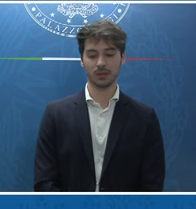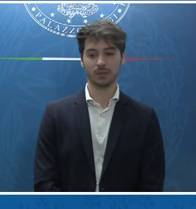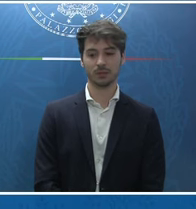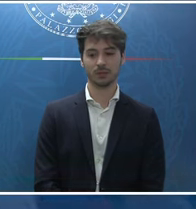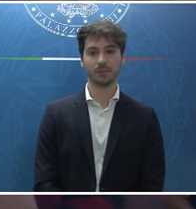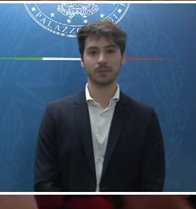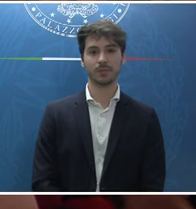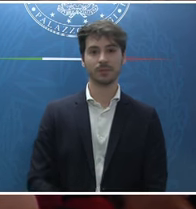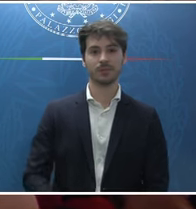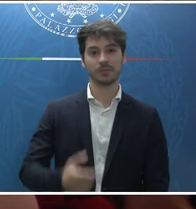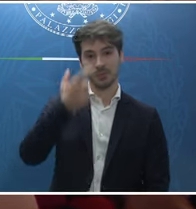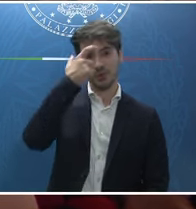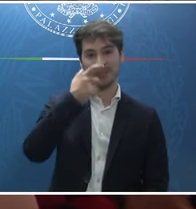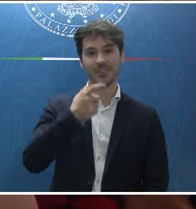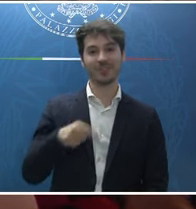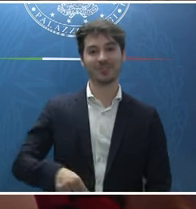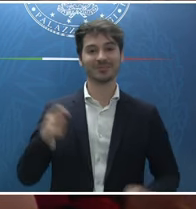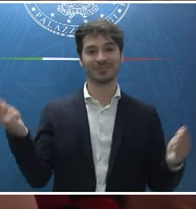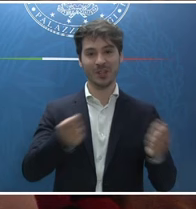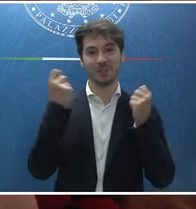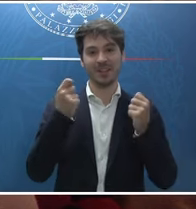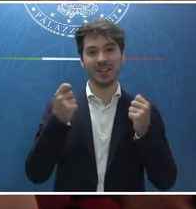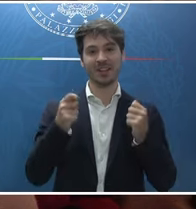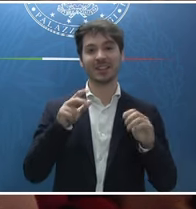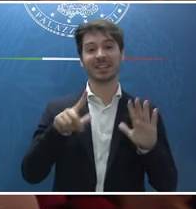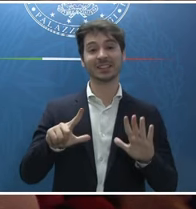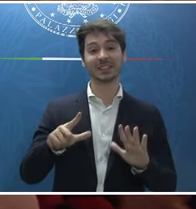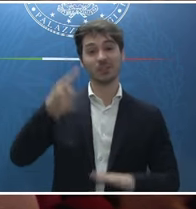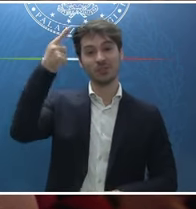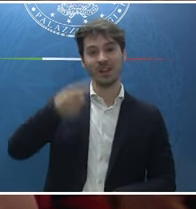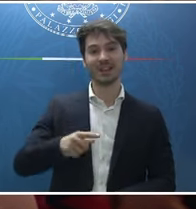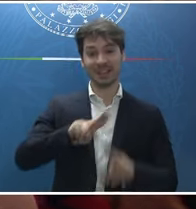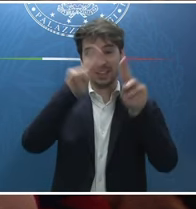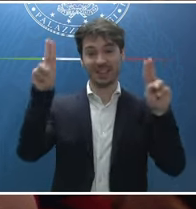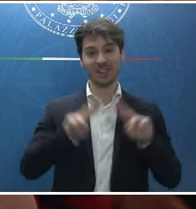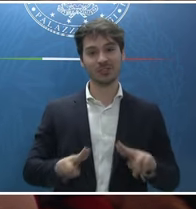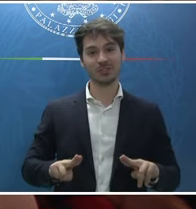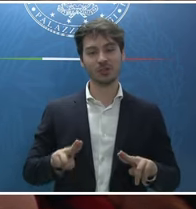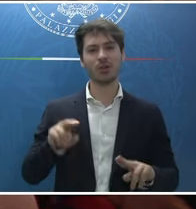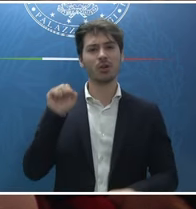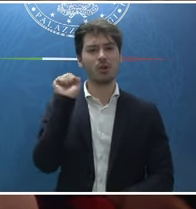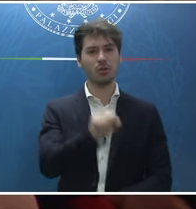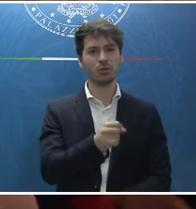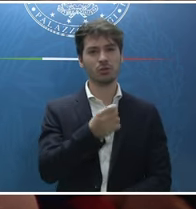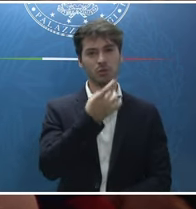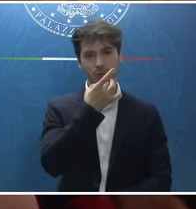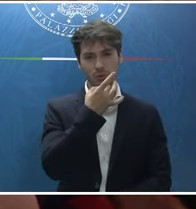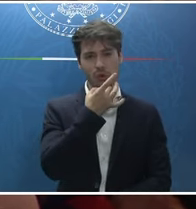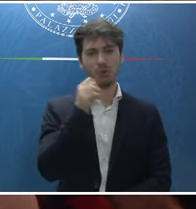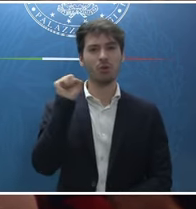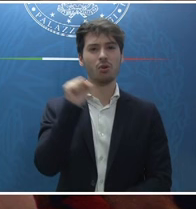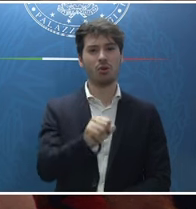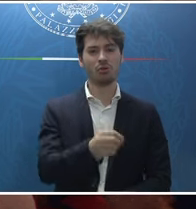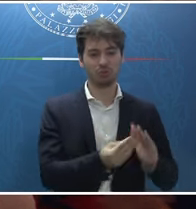sito del governo per celebrare insieme la 37esima giornata internazionale contro la droga, contro